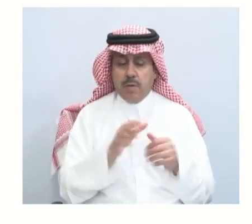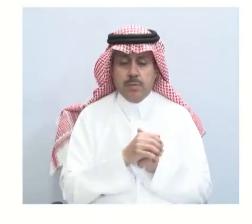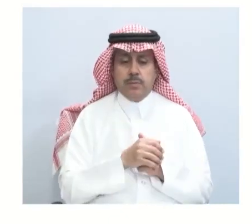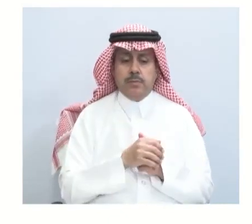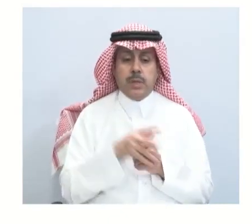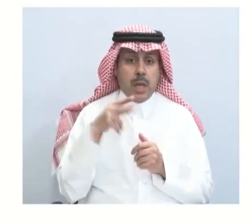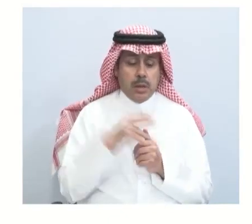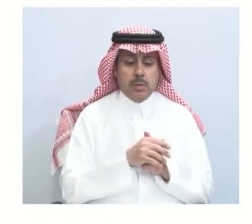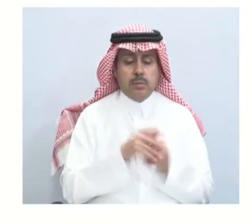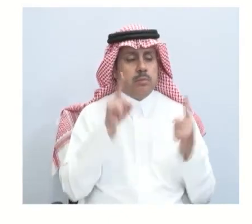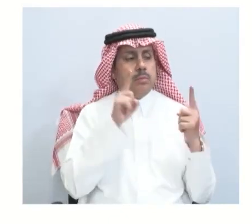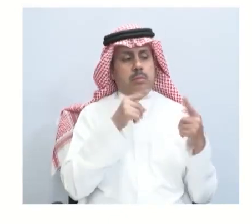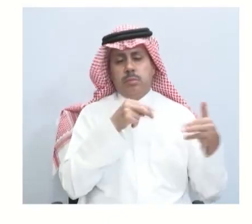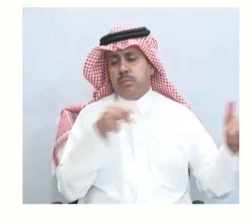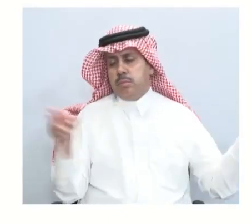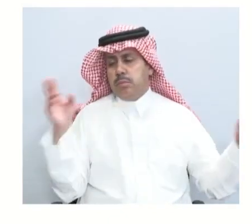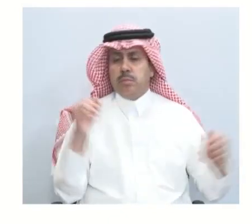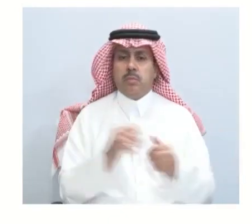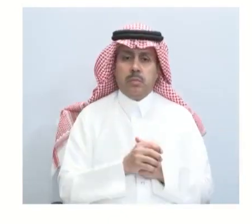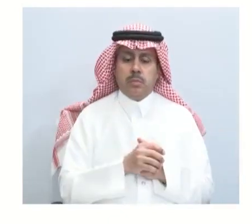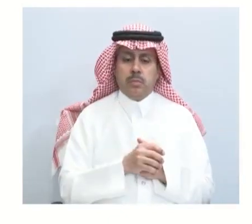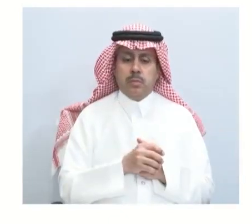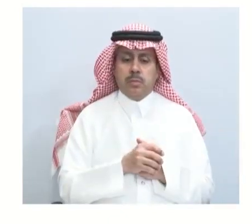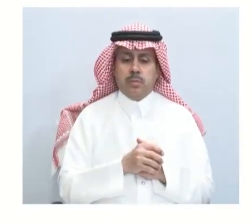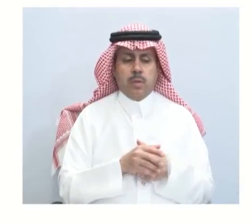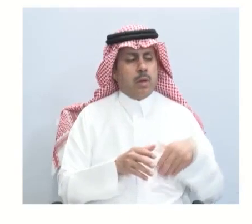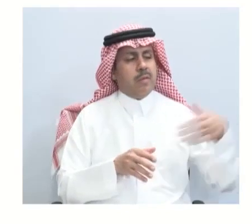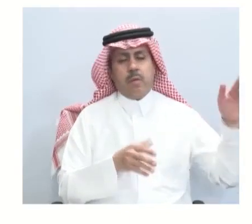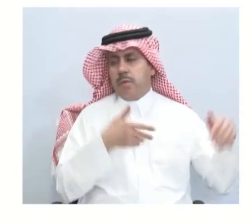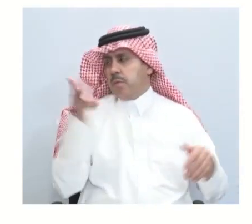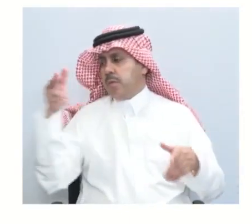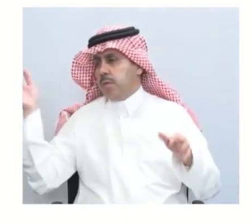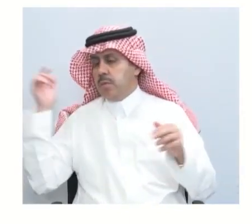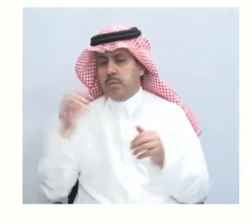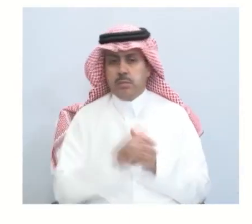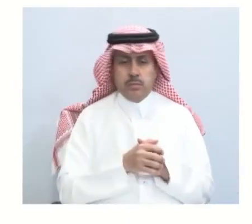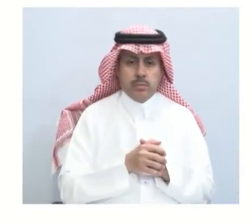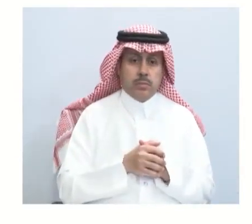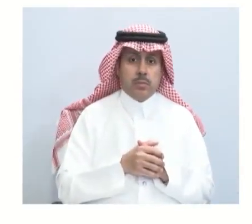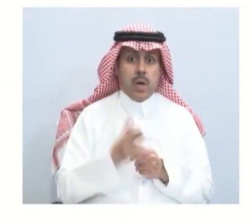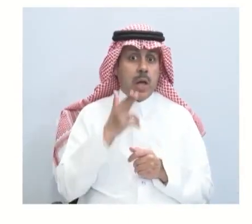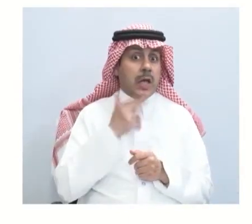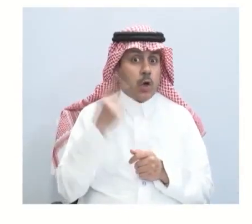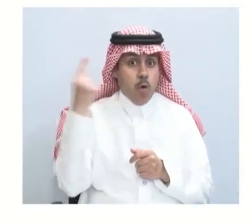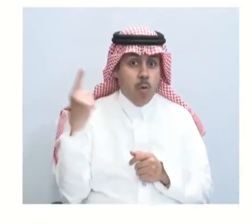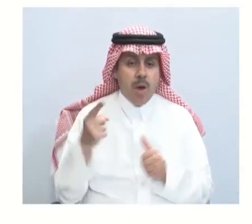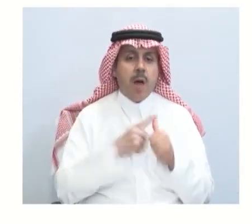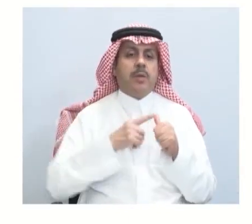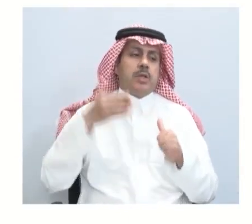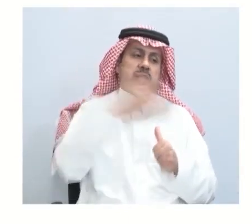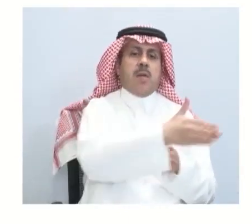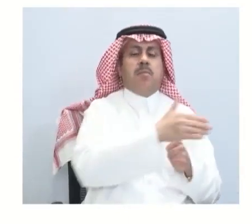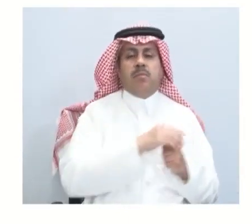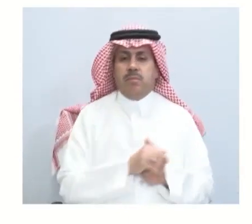يجوز يلتقيان كل واحد يلتقي باخيه فيعرض هذا يعرض هذا وخير القوم هو الذي يبدا